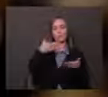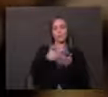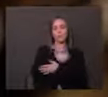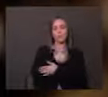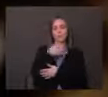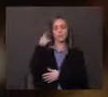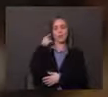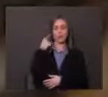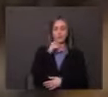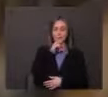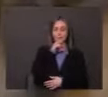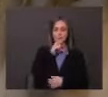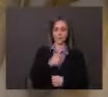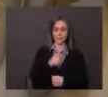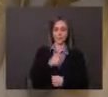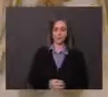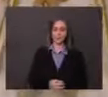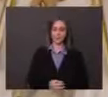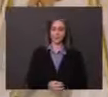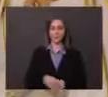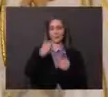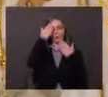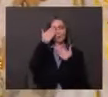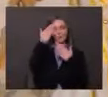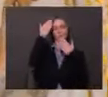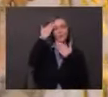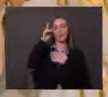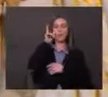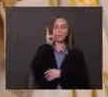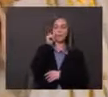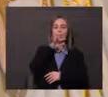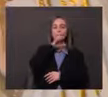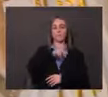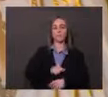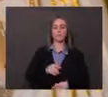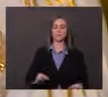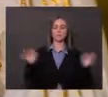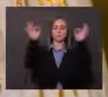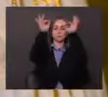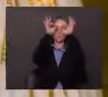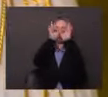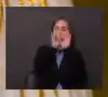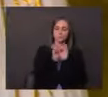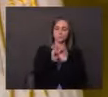Amém. Gegrüßt. Gloria, Padre et Filio, et